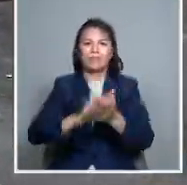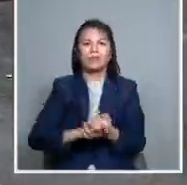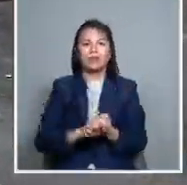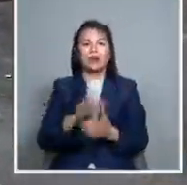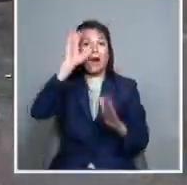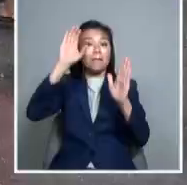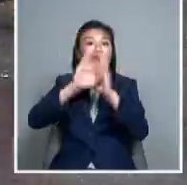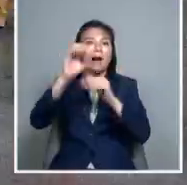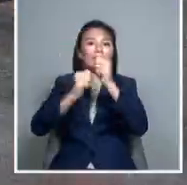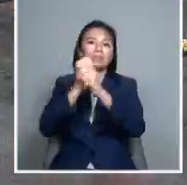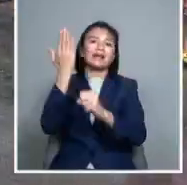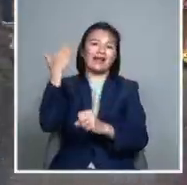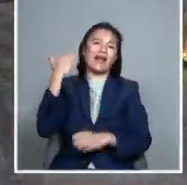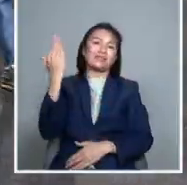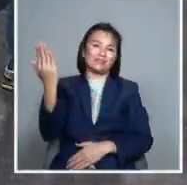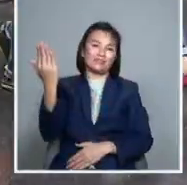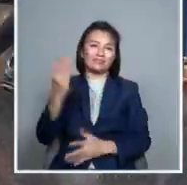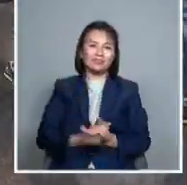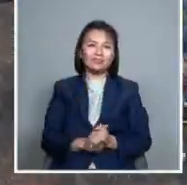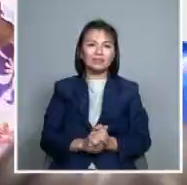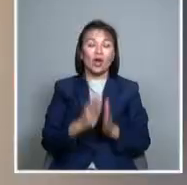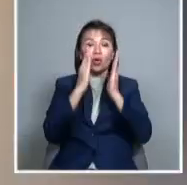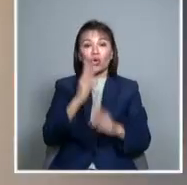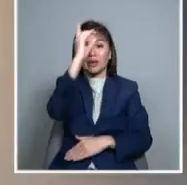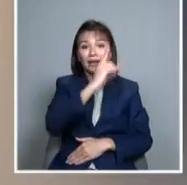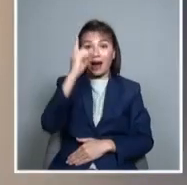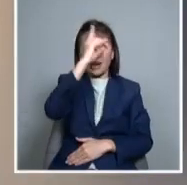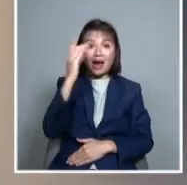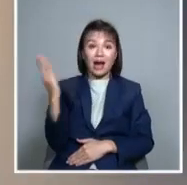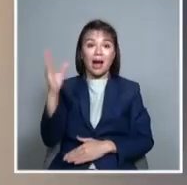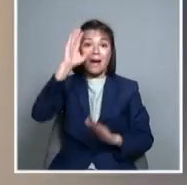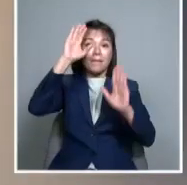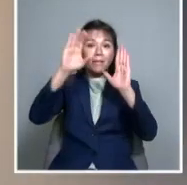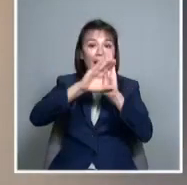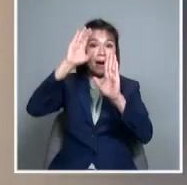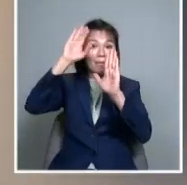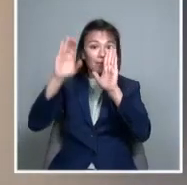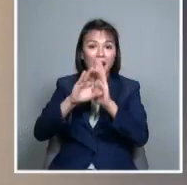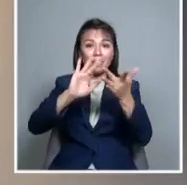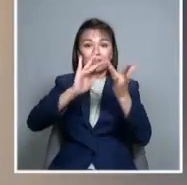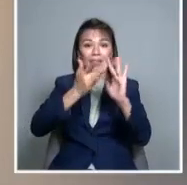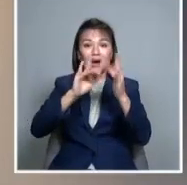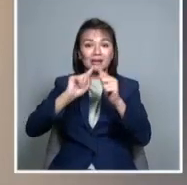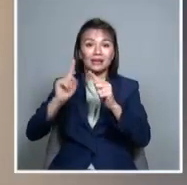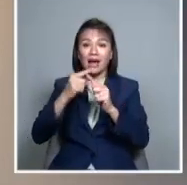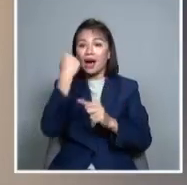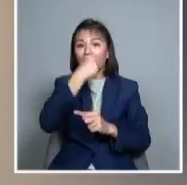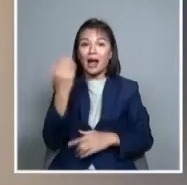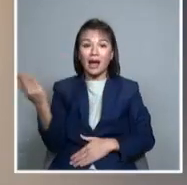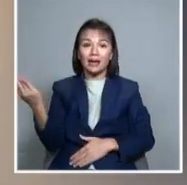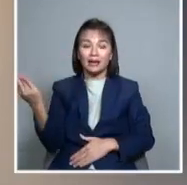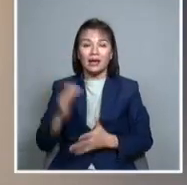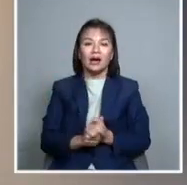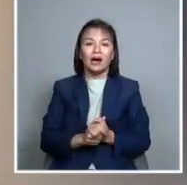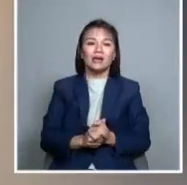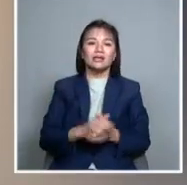ก็คงจะไม่เห็นแบบนี้หรอกนะครับปิดท้ายกันที่กลุ่มคนบันเทิงนะครับที่โพสต์ภาพสงกรานต์ออนไลน์มีทั้งนี้ครับคุณหน่อย